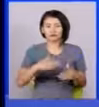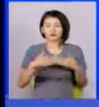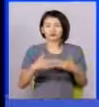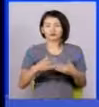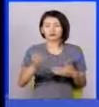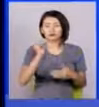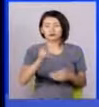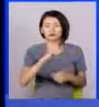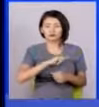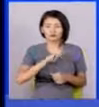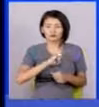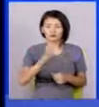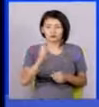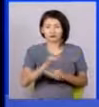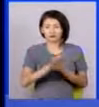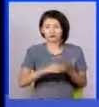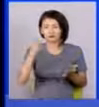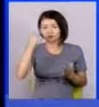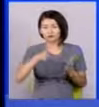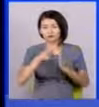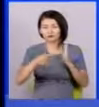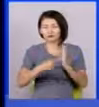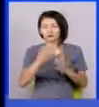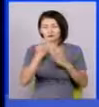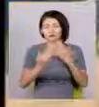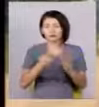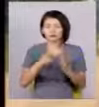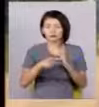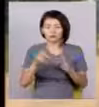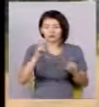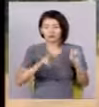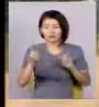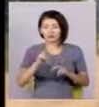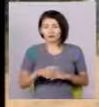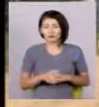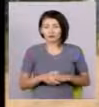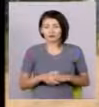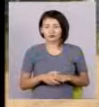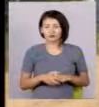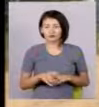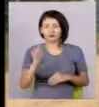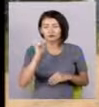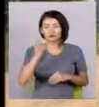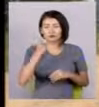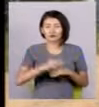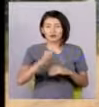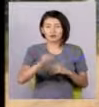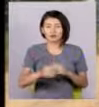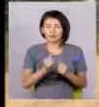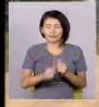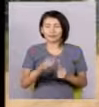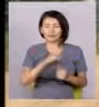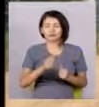жұмыстар жүргізіліп жатыр? Аталған сұрақтарға тілшіміз жауап іздеп көрді. Павлодар облысы өндірісті аймақ, сондықтан